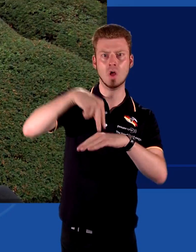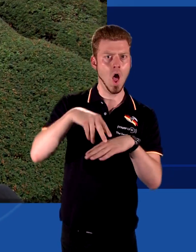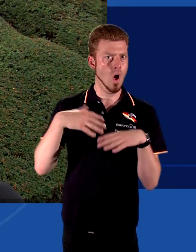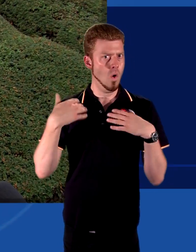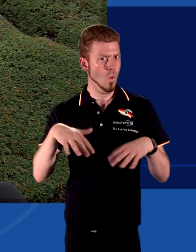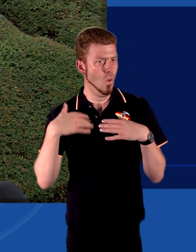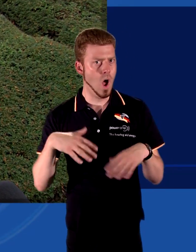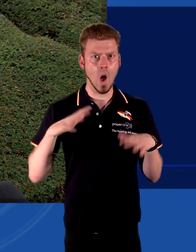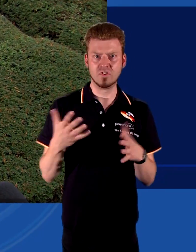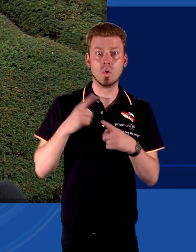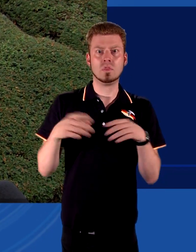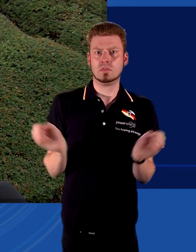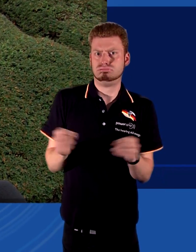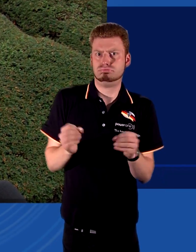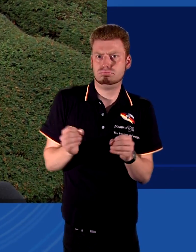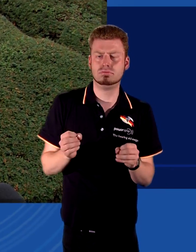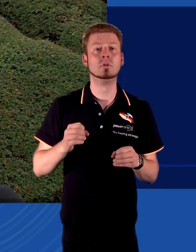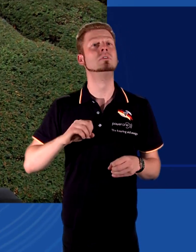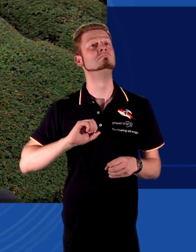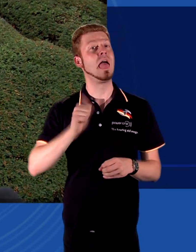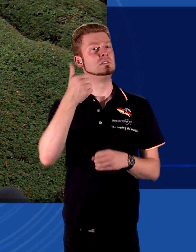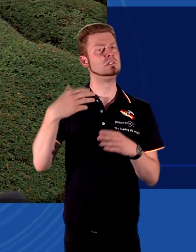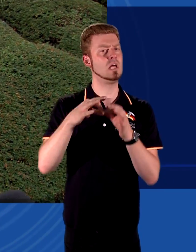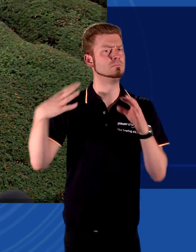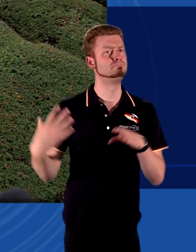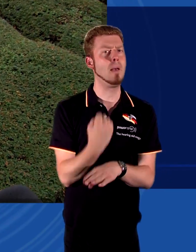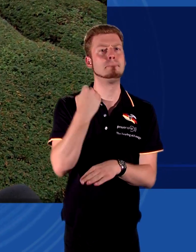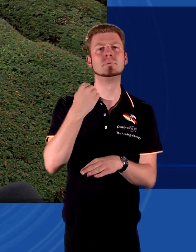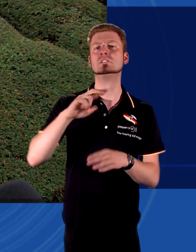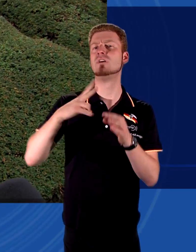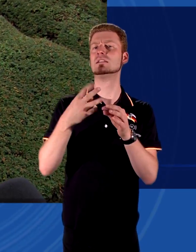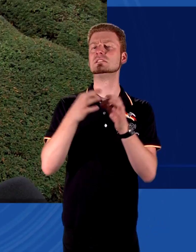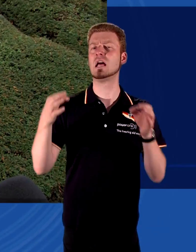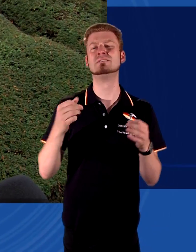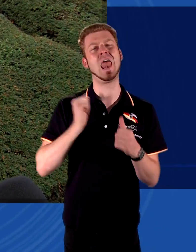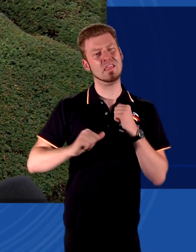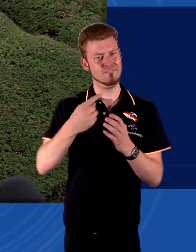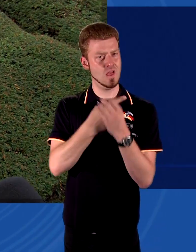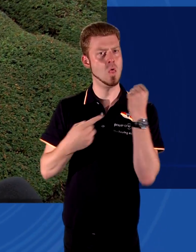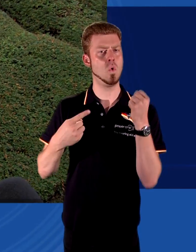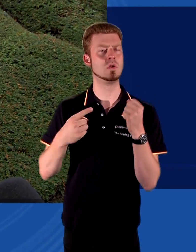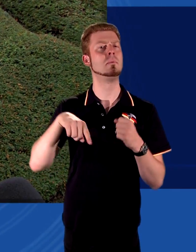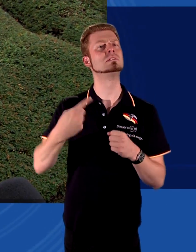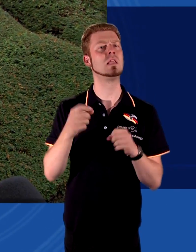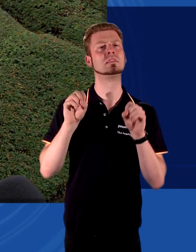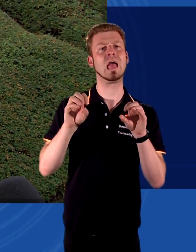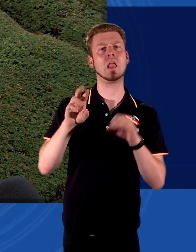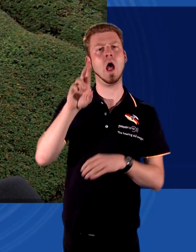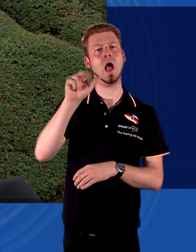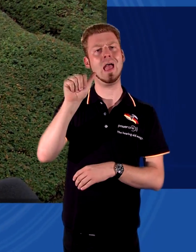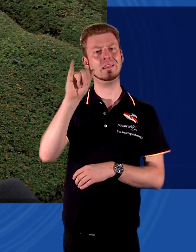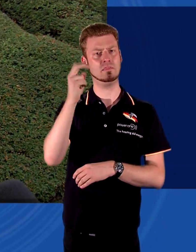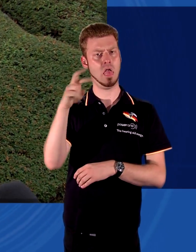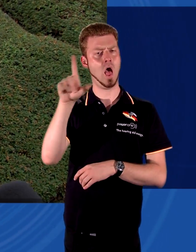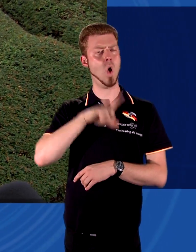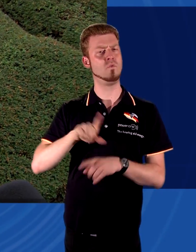aber dann, als ich an der Platte stand, war ich schon ziemlich aufgeregt und habe halt auch gezittert. Aber ich habe den